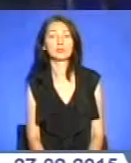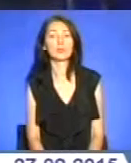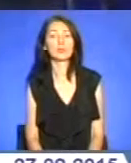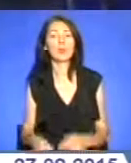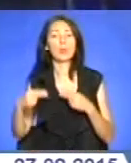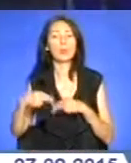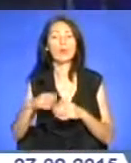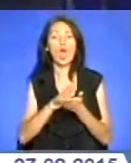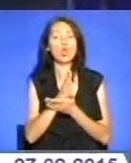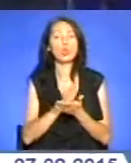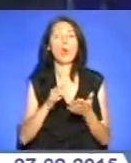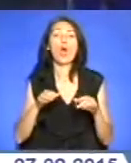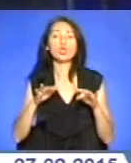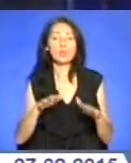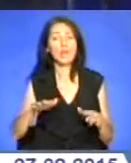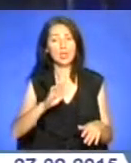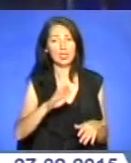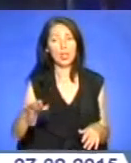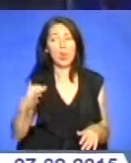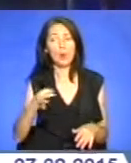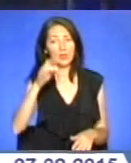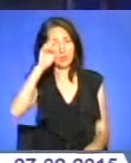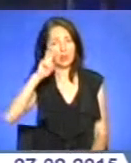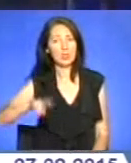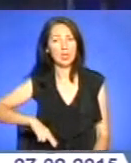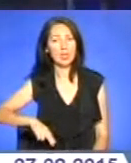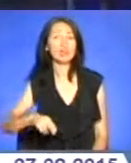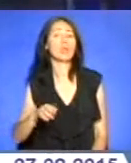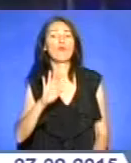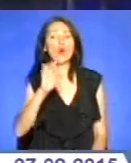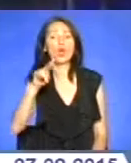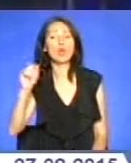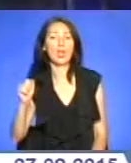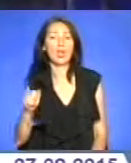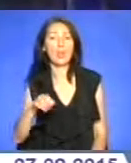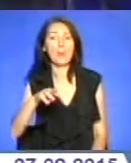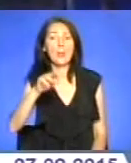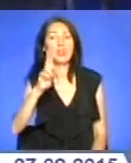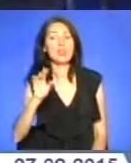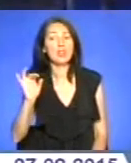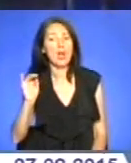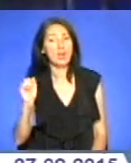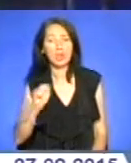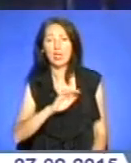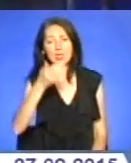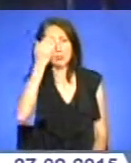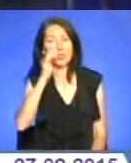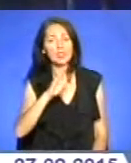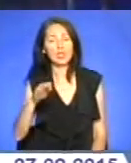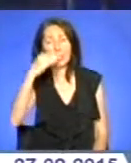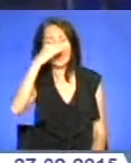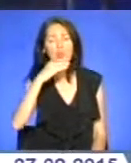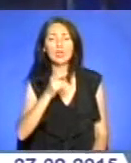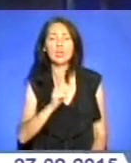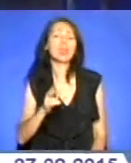Працівники служби у справах дітей обласної державної адміністрації, волонтери і меценати не забувають дітей, батьки яких загинули в АТО. Напередодні 1